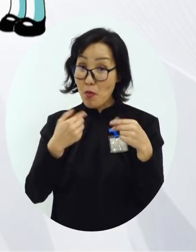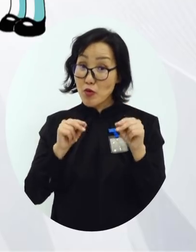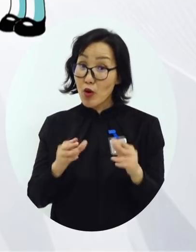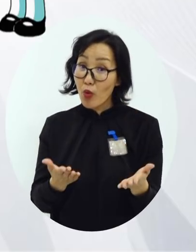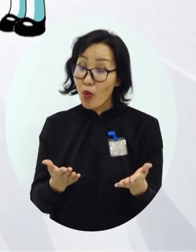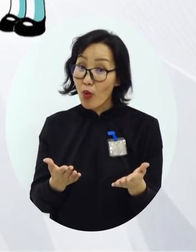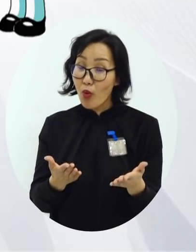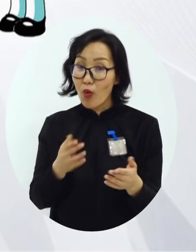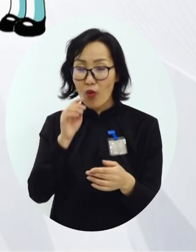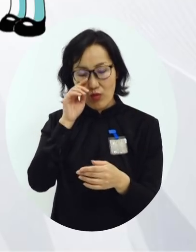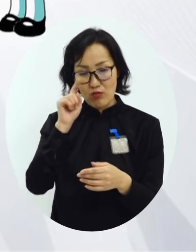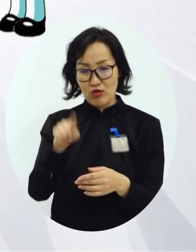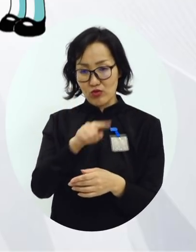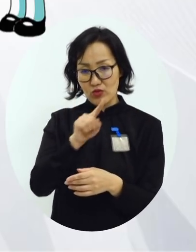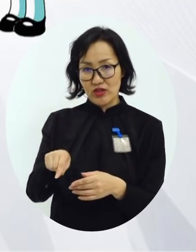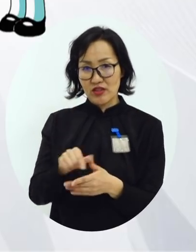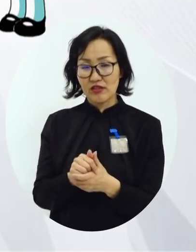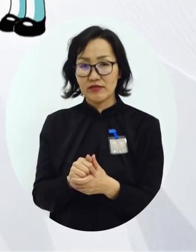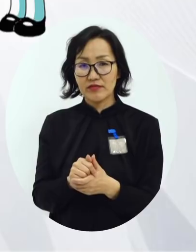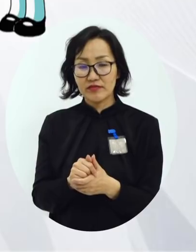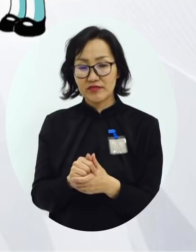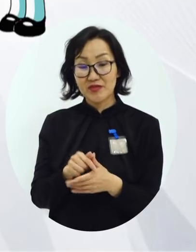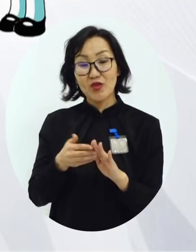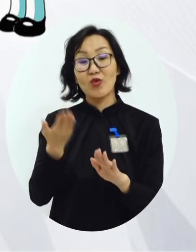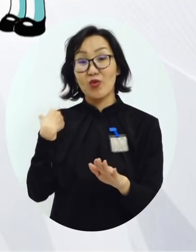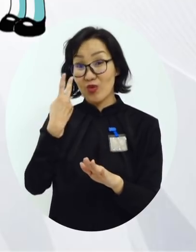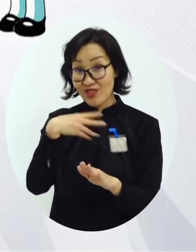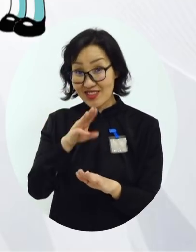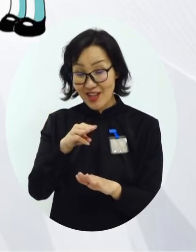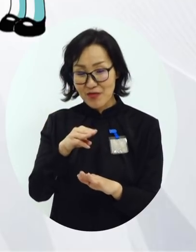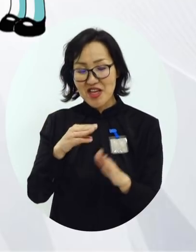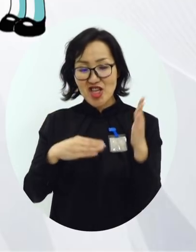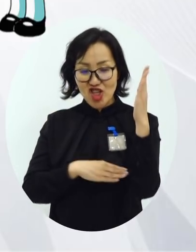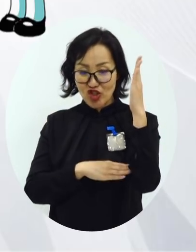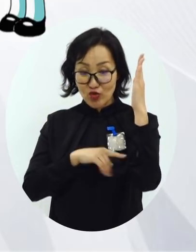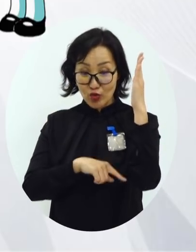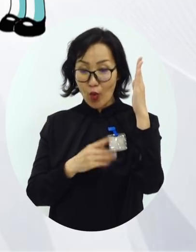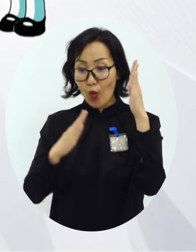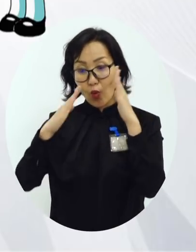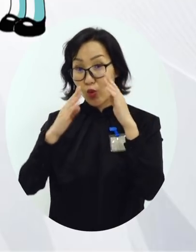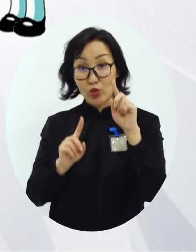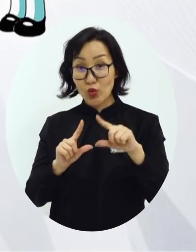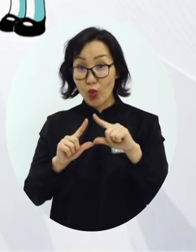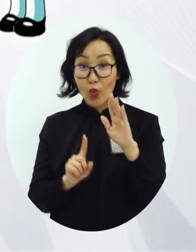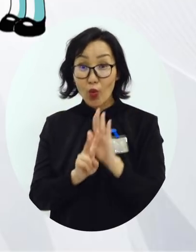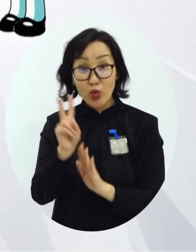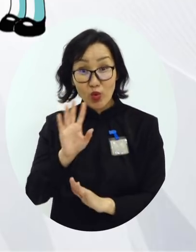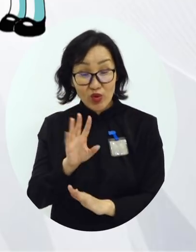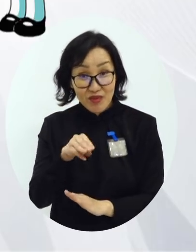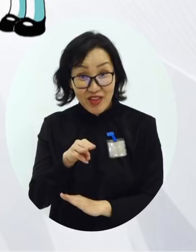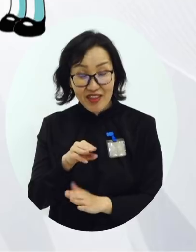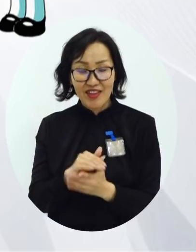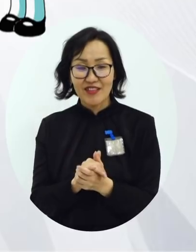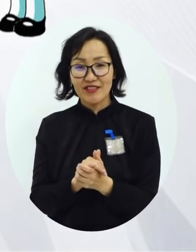байж болох уу? Болохгүй. Бид нар түрүү үзсэн тийм ээ тэгш өнцгтэр мохоо өнцөг үүсэл гурвалжин үүсчихсэн үү? Үүсэхгүй